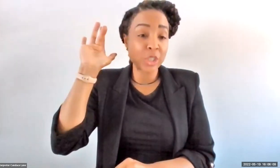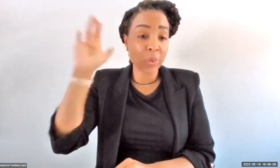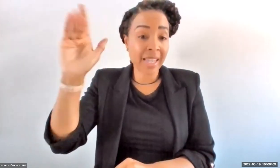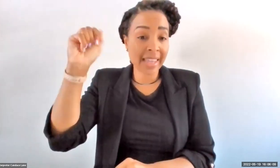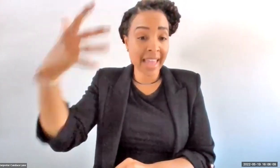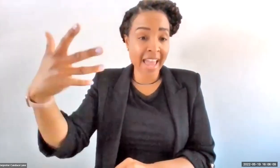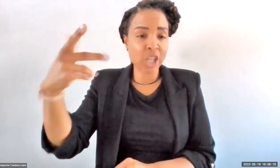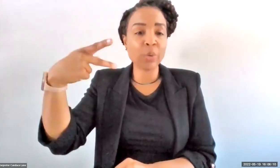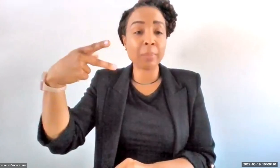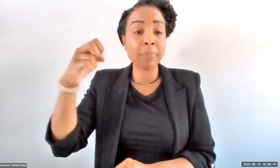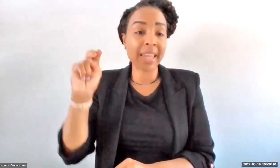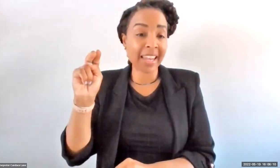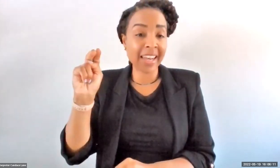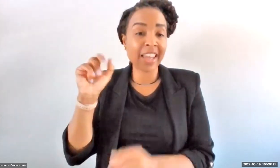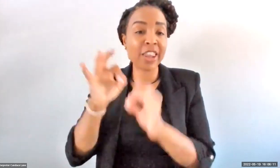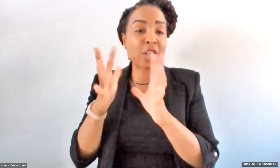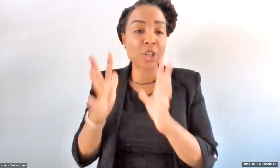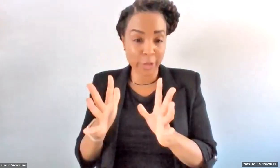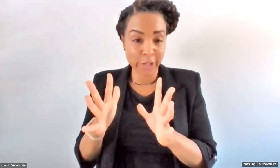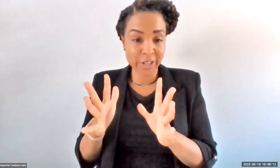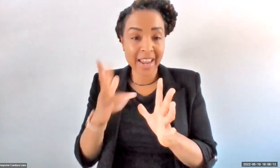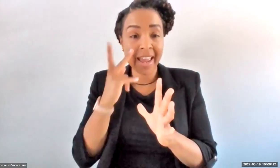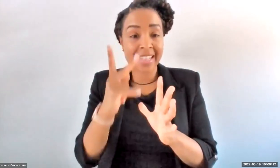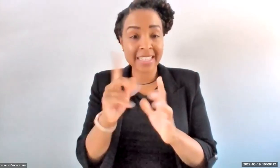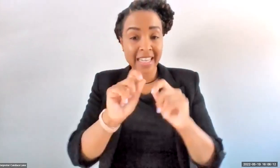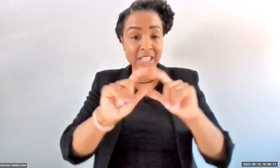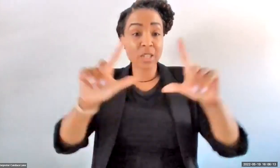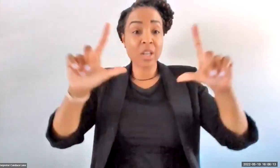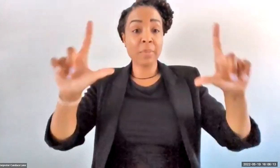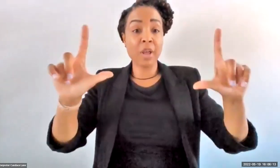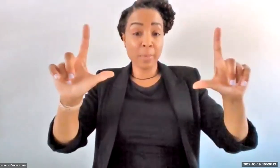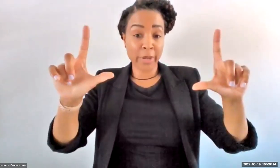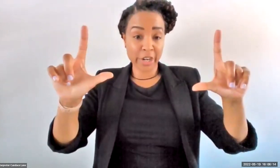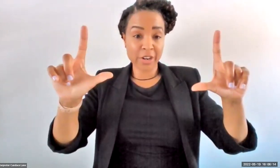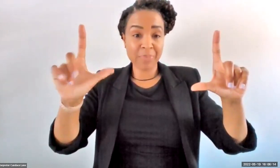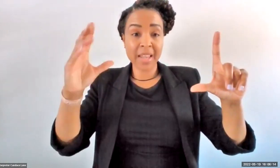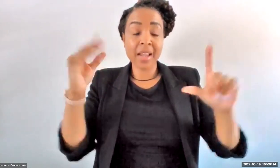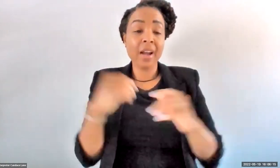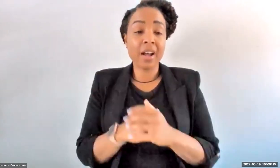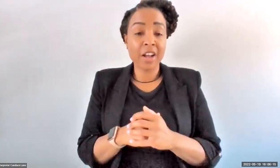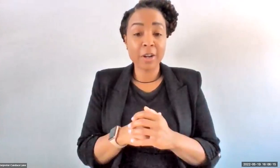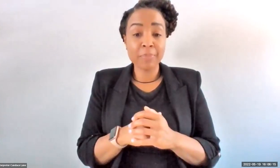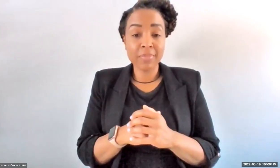And once you click that, you can pin the interpreter and see as bigger.